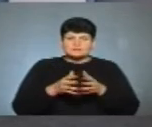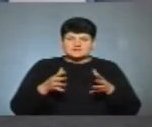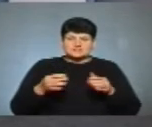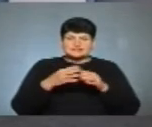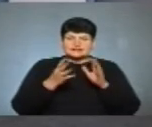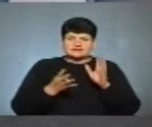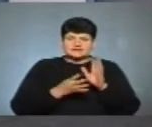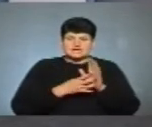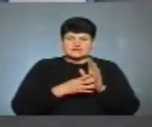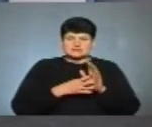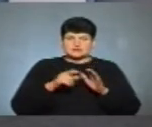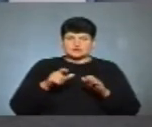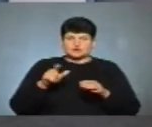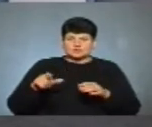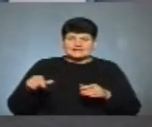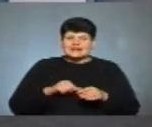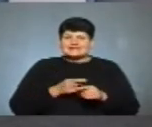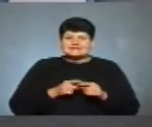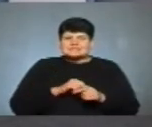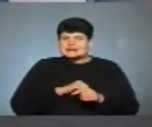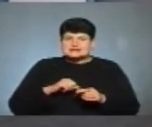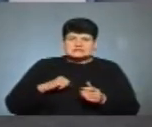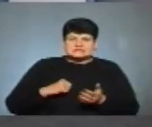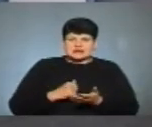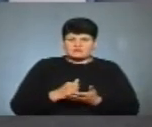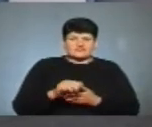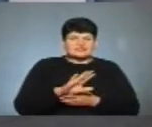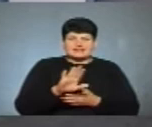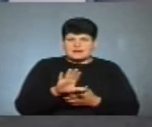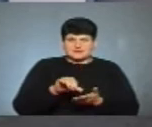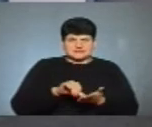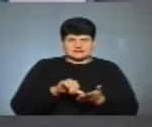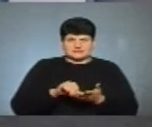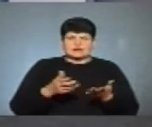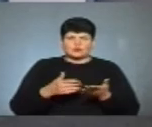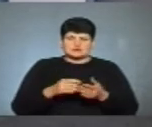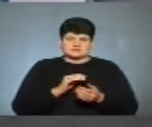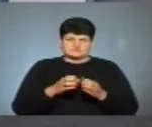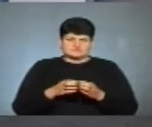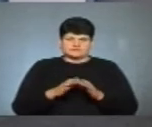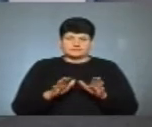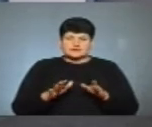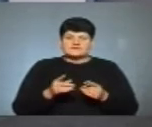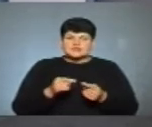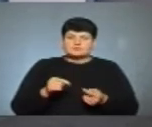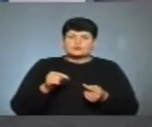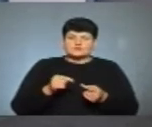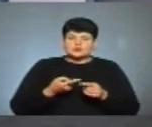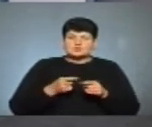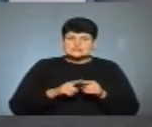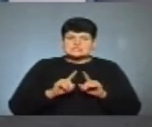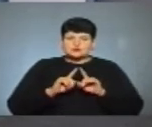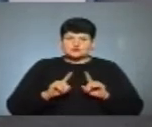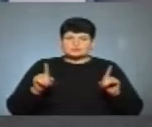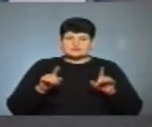19 осіб – це самовисуванці, тобто не представники якоїсь політичної сили. Відповідно, це